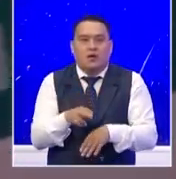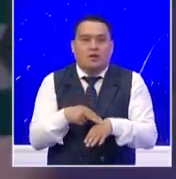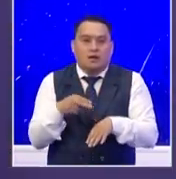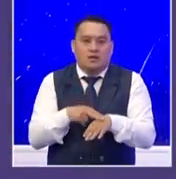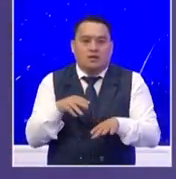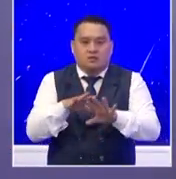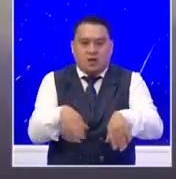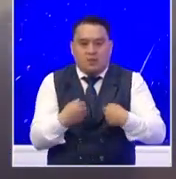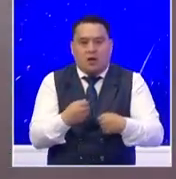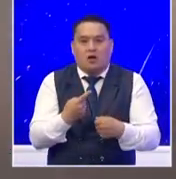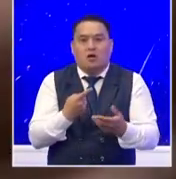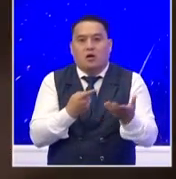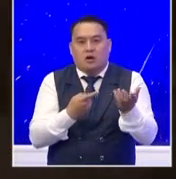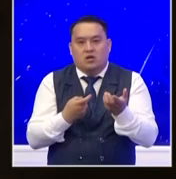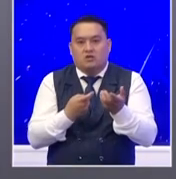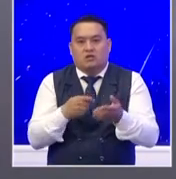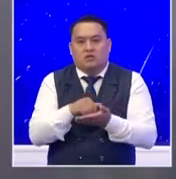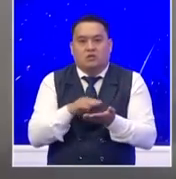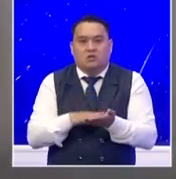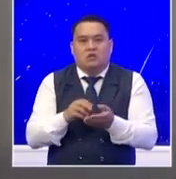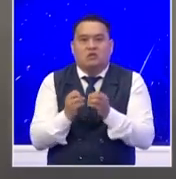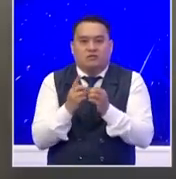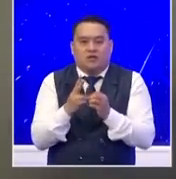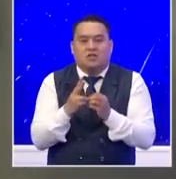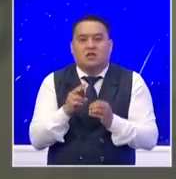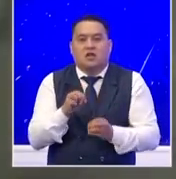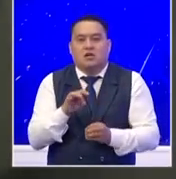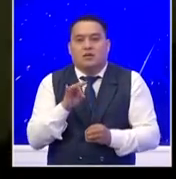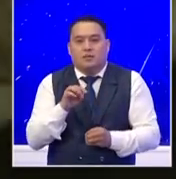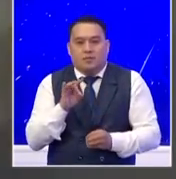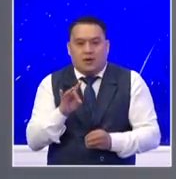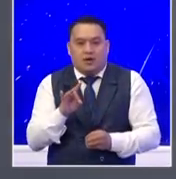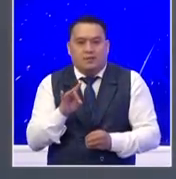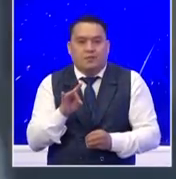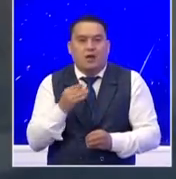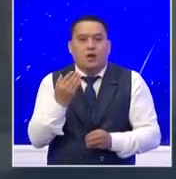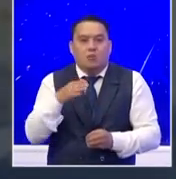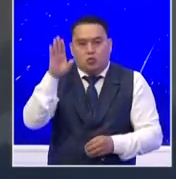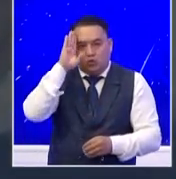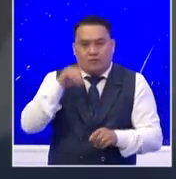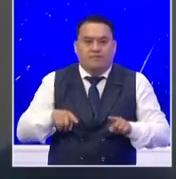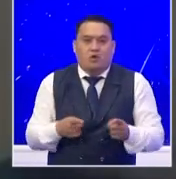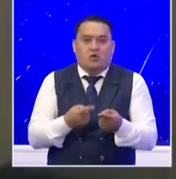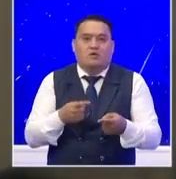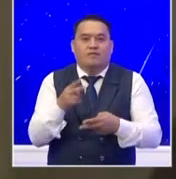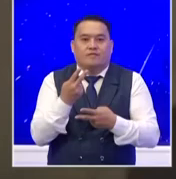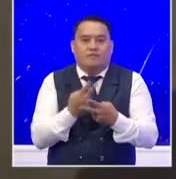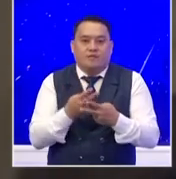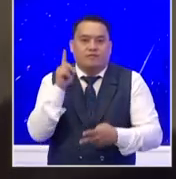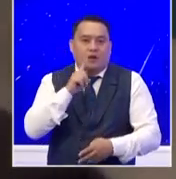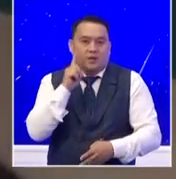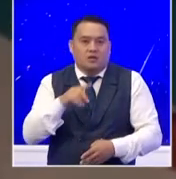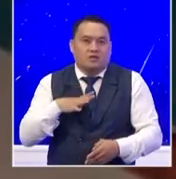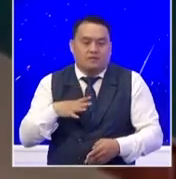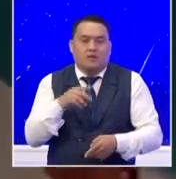порядка изъяли одноствольное зарегистрированное охотничье ружье 12-го калибра. Сейчас мужчины водворены в изолятор